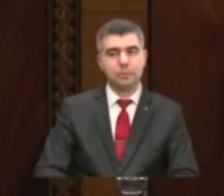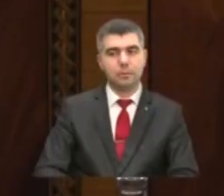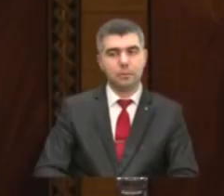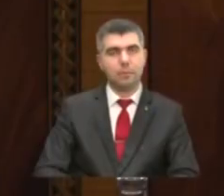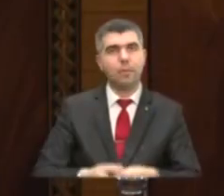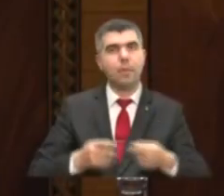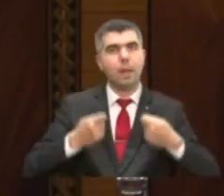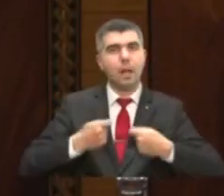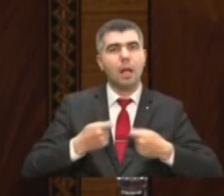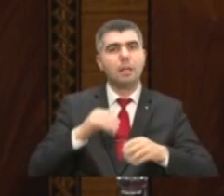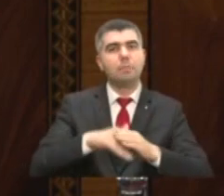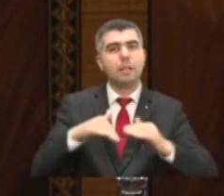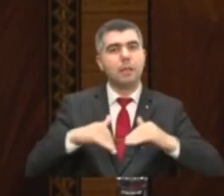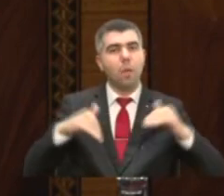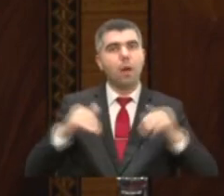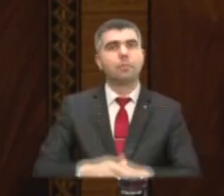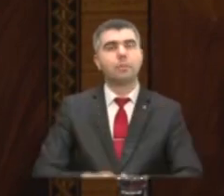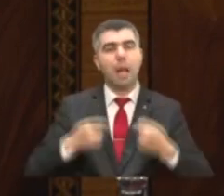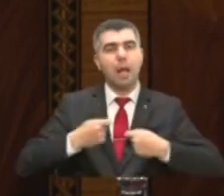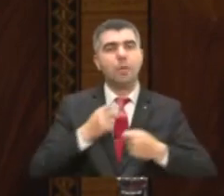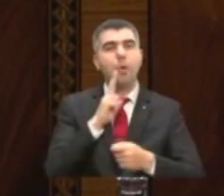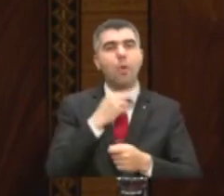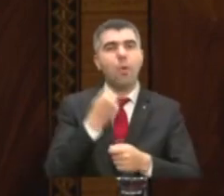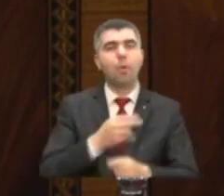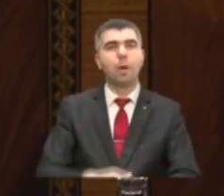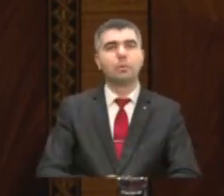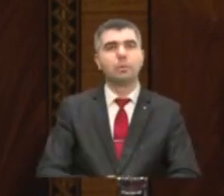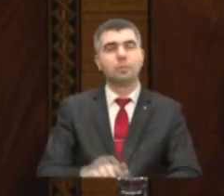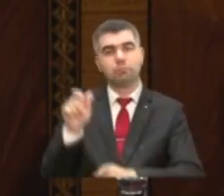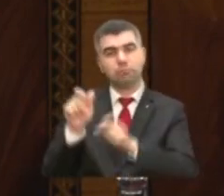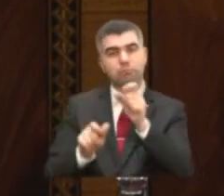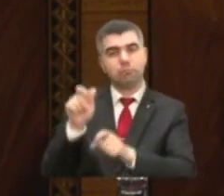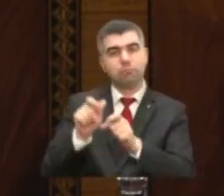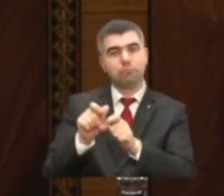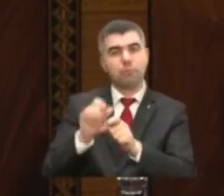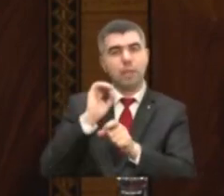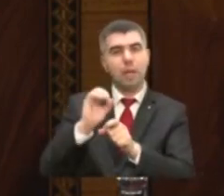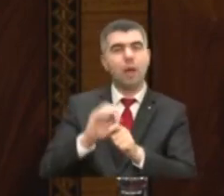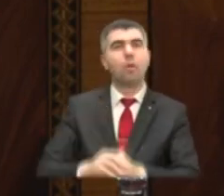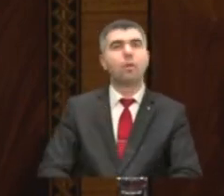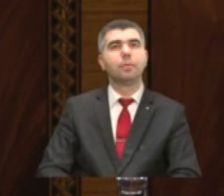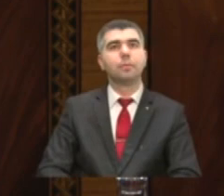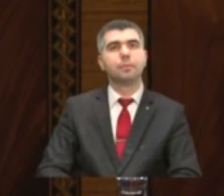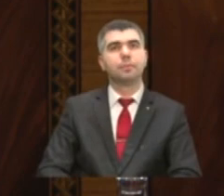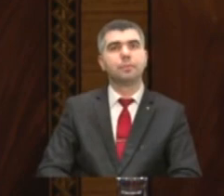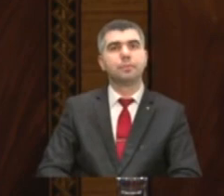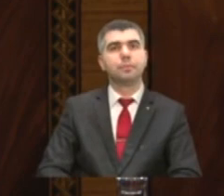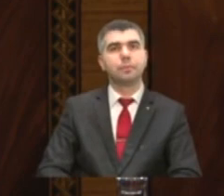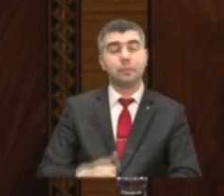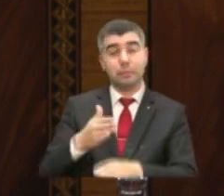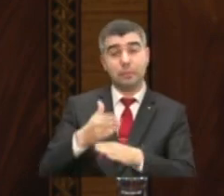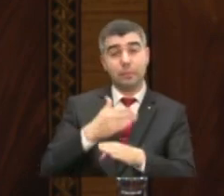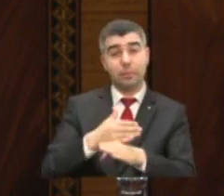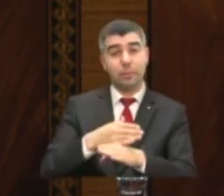سيد رئيس مجلس النواب، سيد رئيس الحكومة، سيدات والسادة أعضاء الحكومة المحترمين، قبل ما